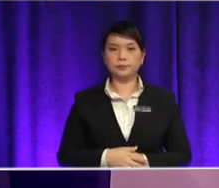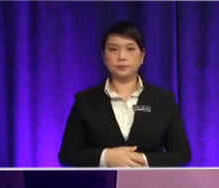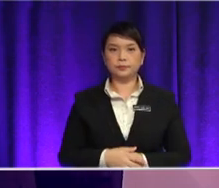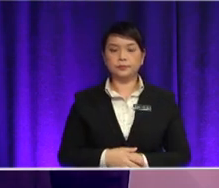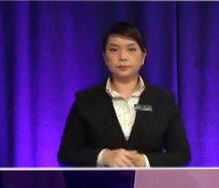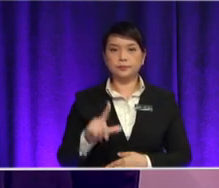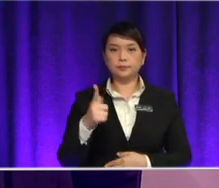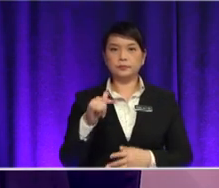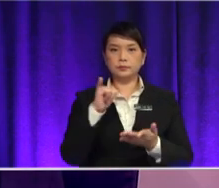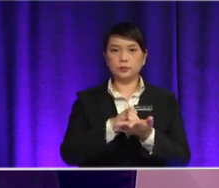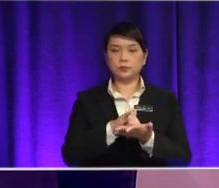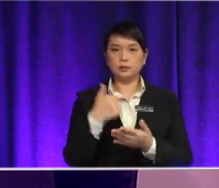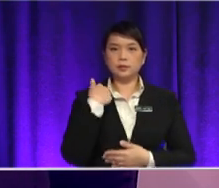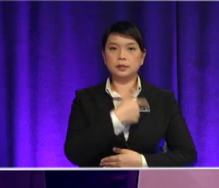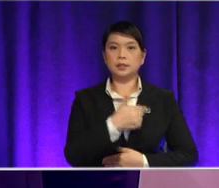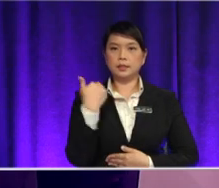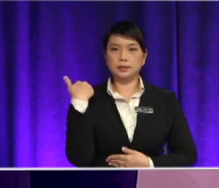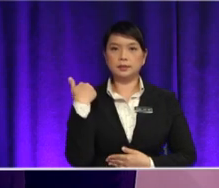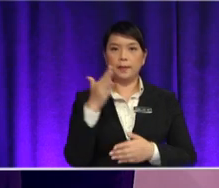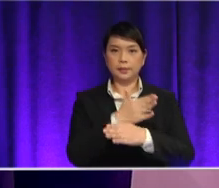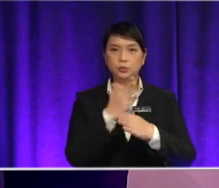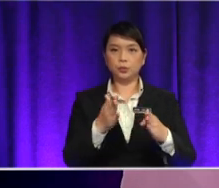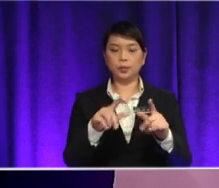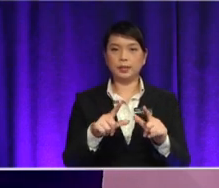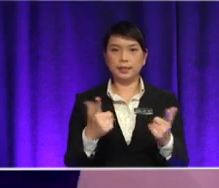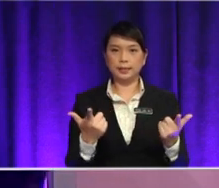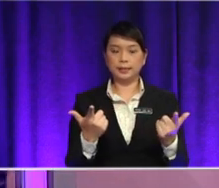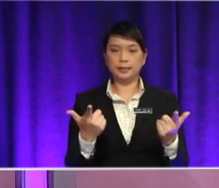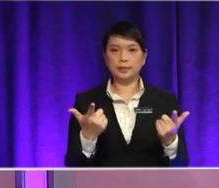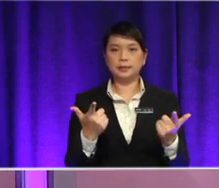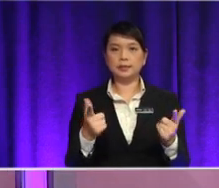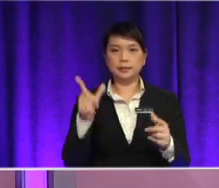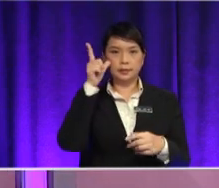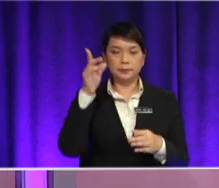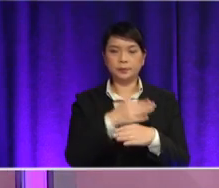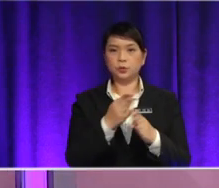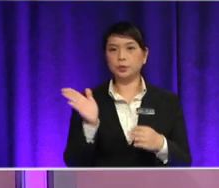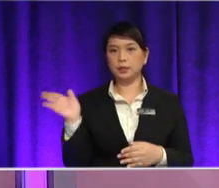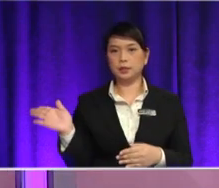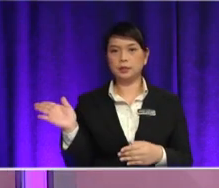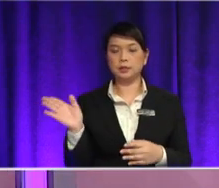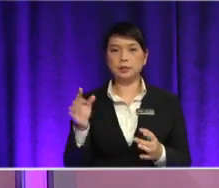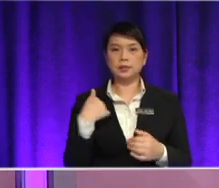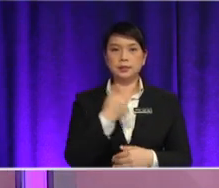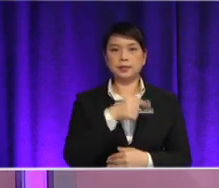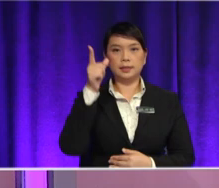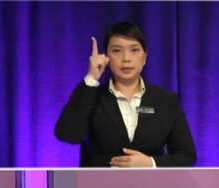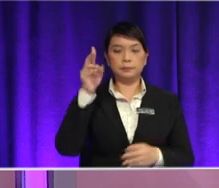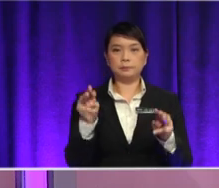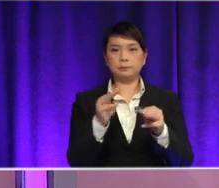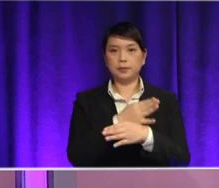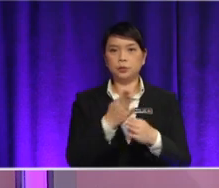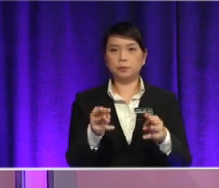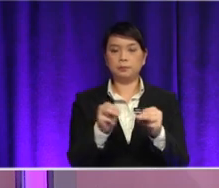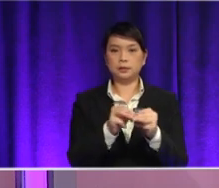itu, kita ada bentuk lain, Nisa. Okey, katalah bentuk ini. Bila bentuk ini, kita nampak dia jadi bentuk macam ni.